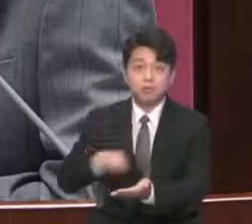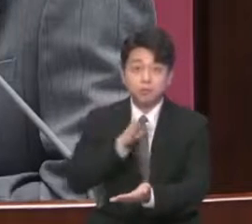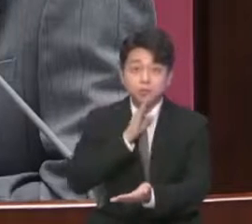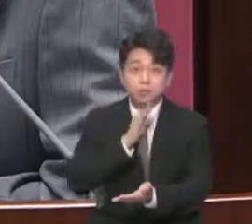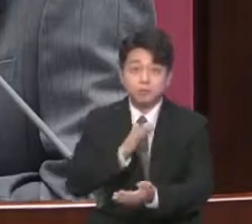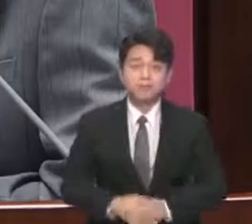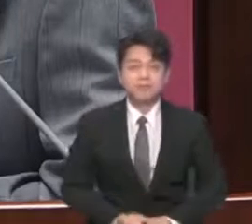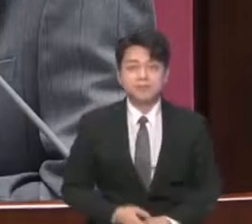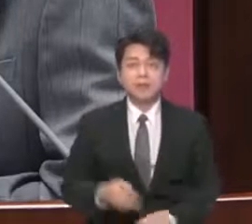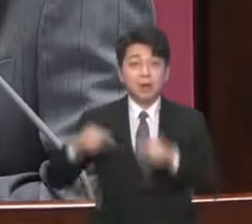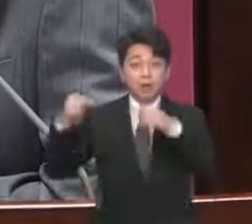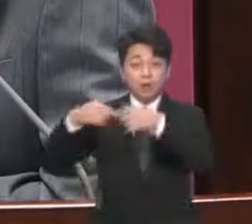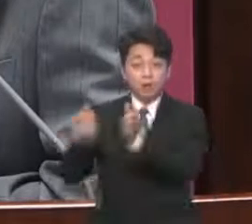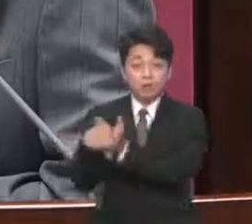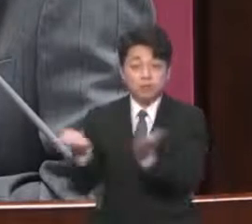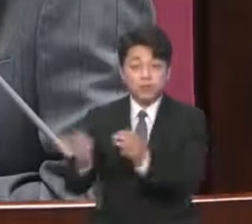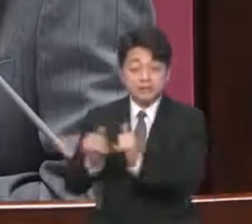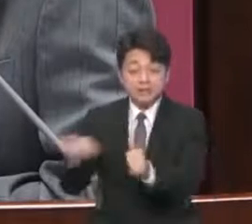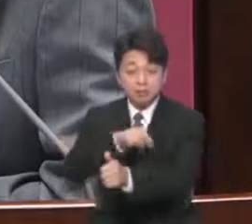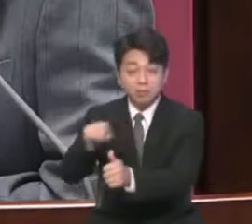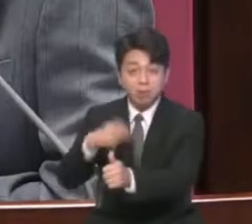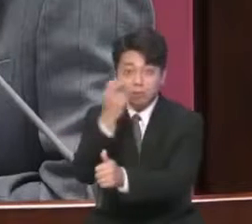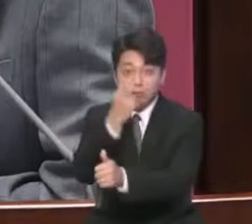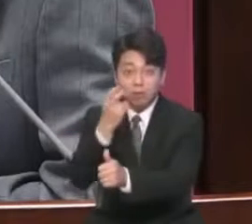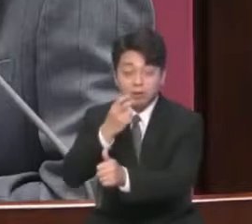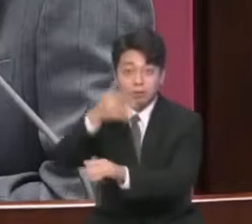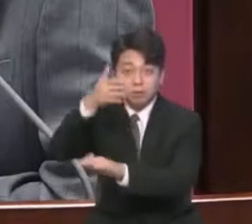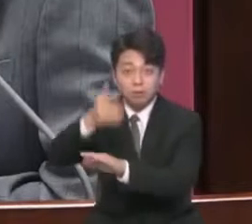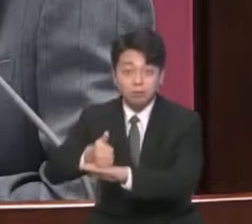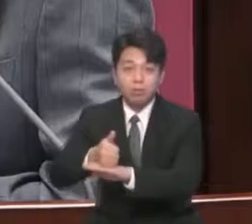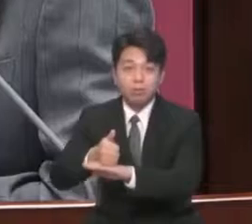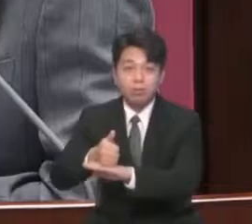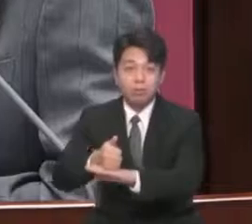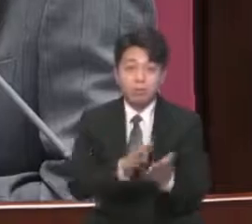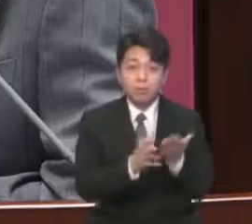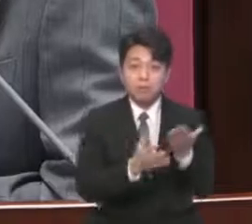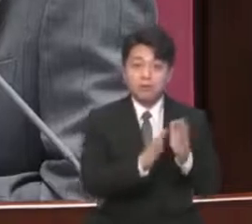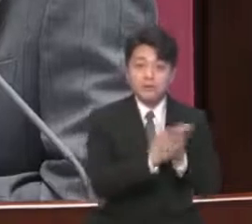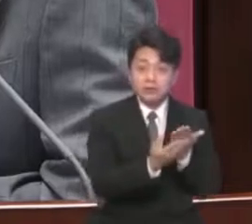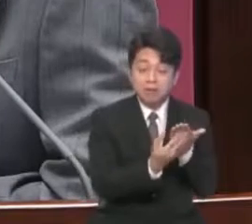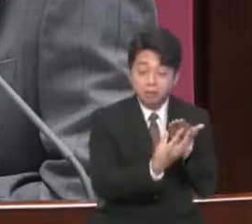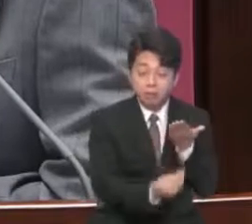직원들이 그것을 받아본 기억이 나지 않는다는 답이 있습니다.